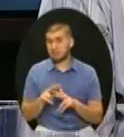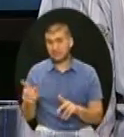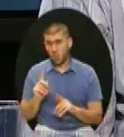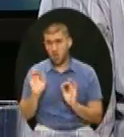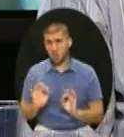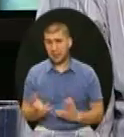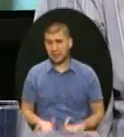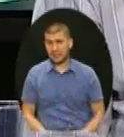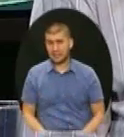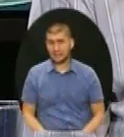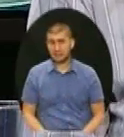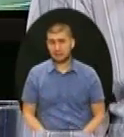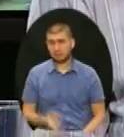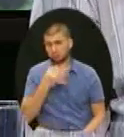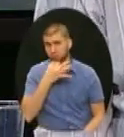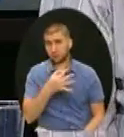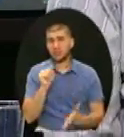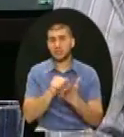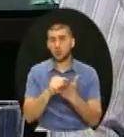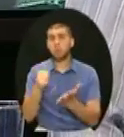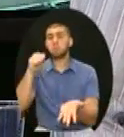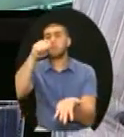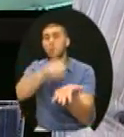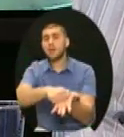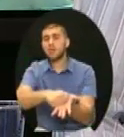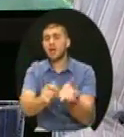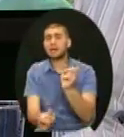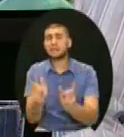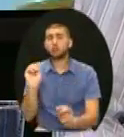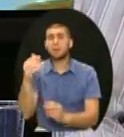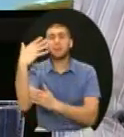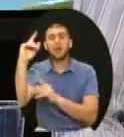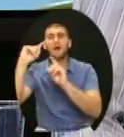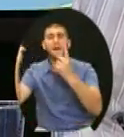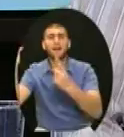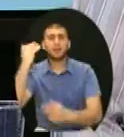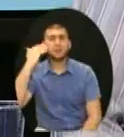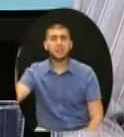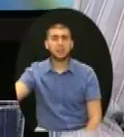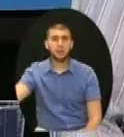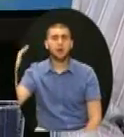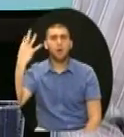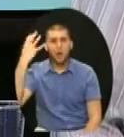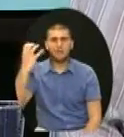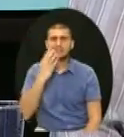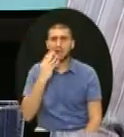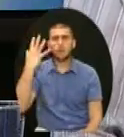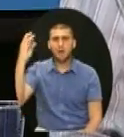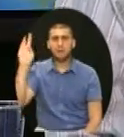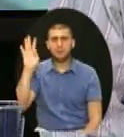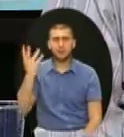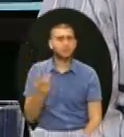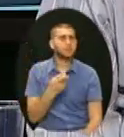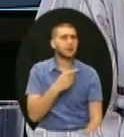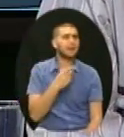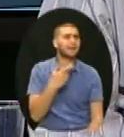אנומלי? שעיתון שממומן על ידי אזרח של מדינה אחרת, אוהב ישראל ואוהב נתניהו ככל שיהיה. אין